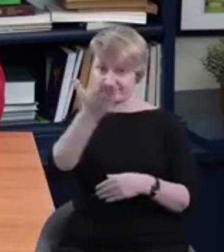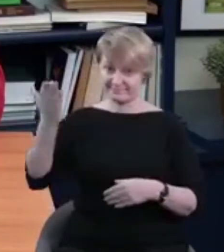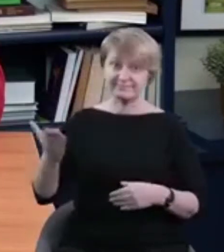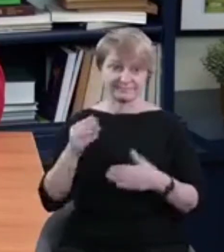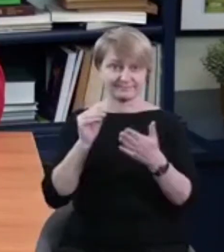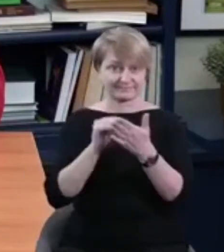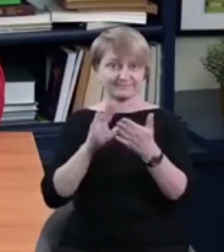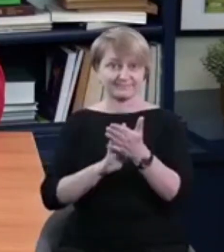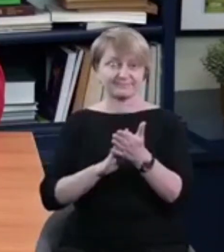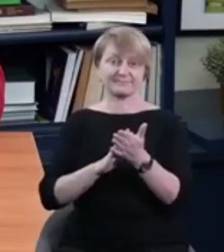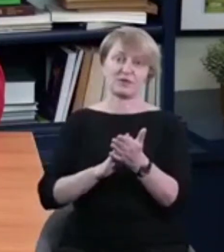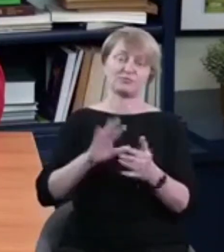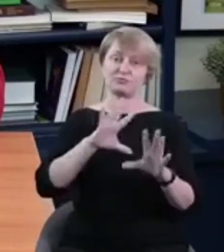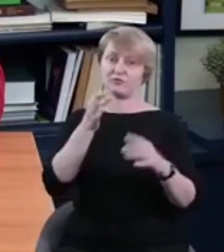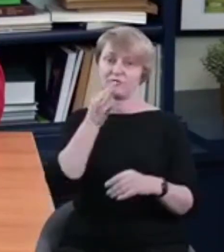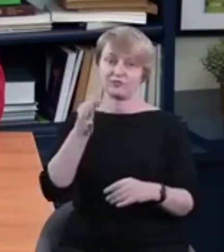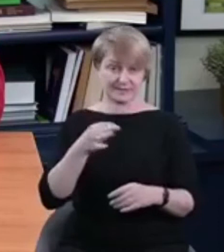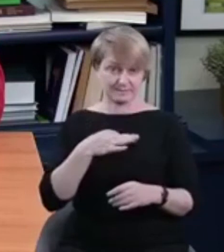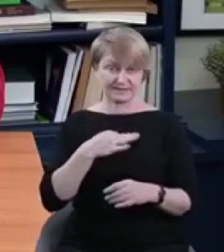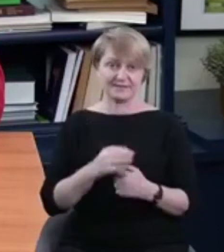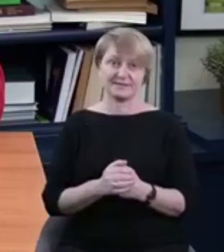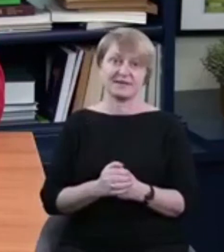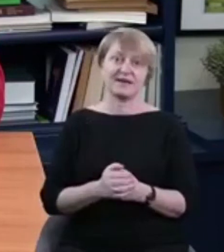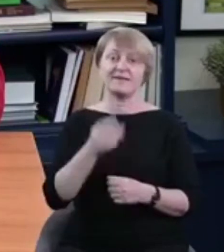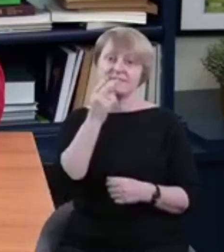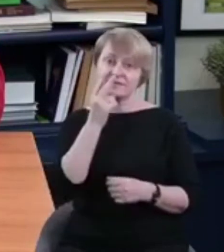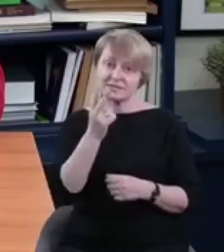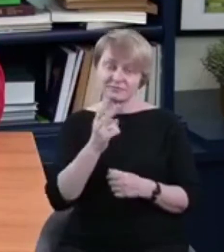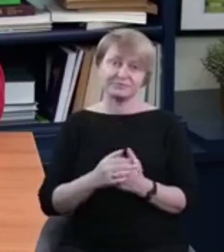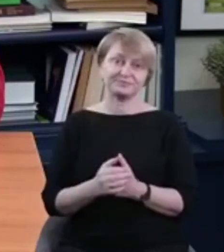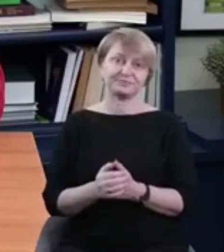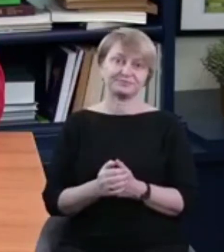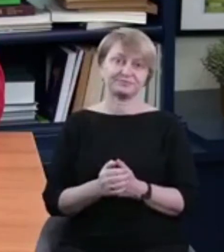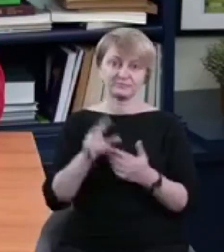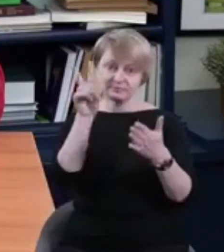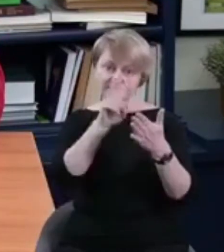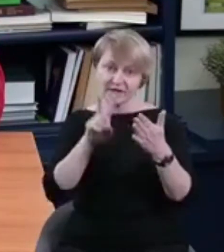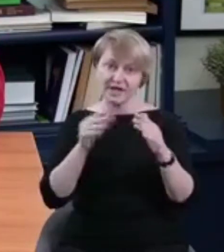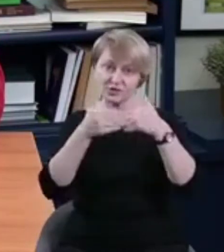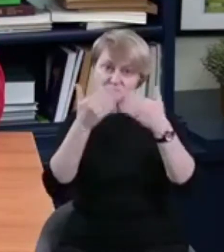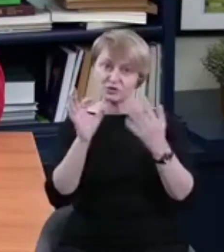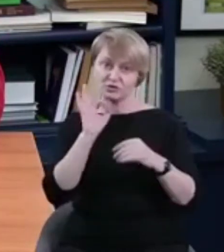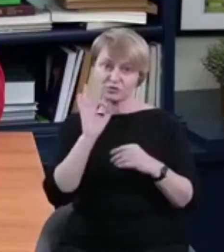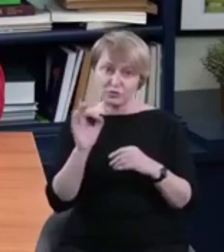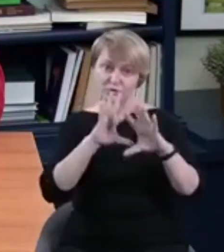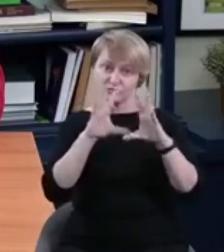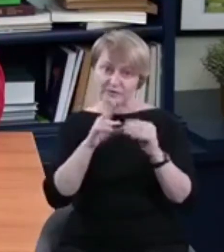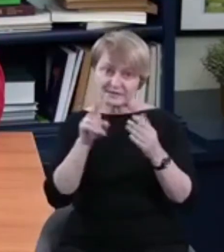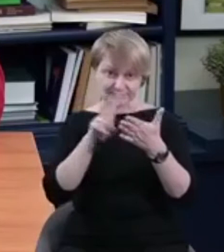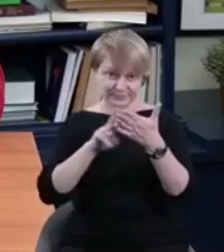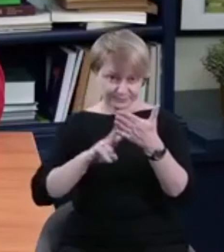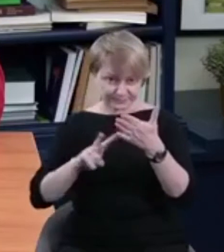katem co do waszych pytań widziałem że patrzę dzień dobry wszystkim jeszcze raz